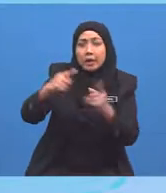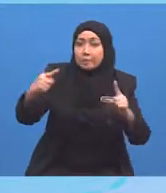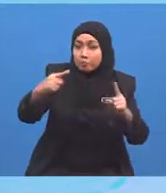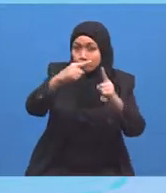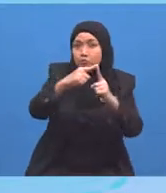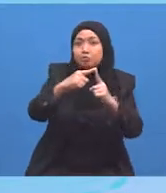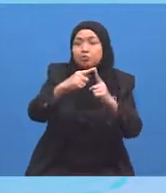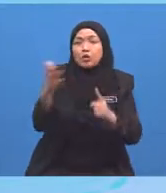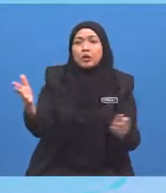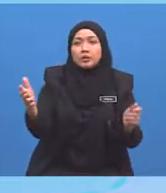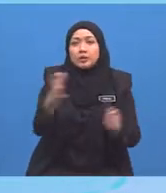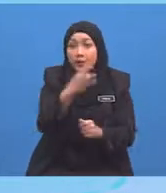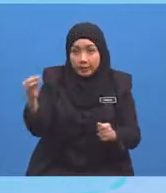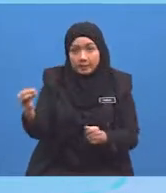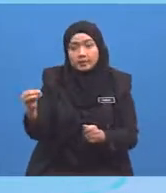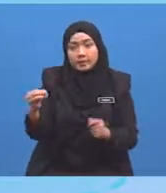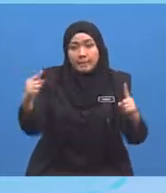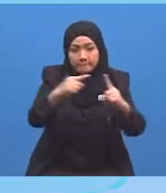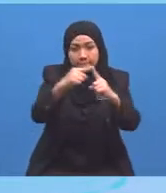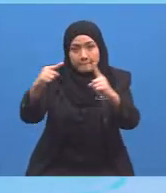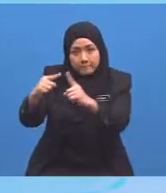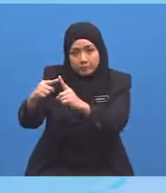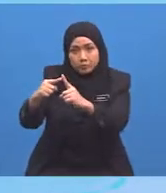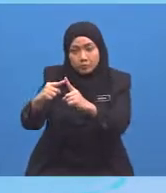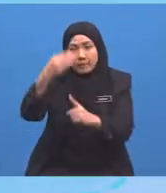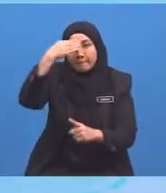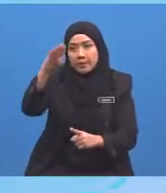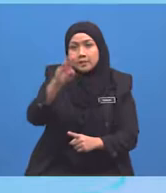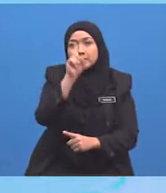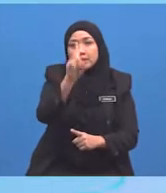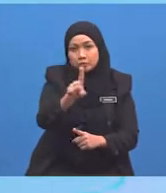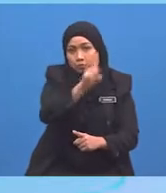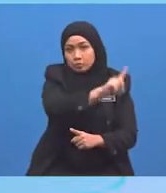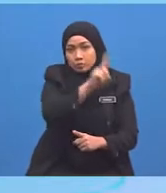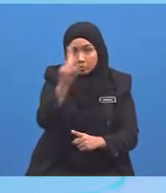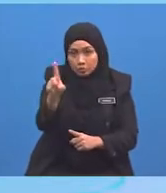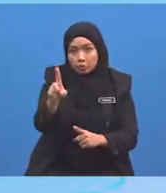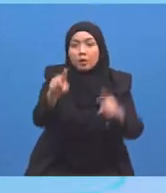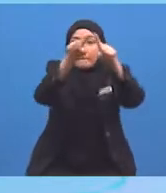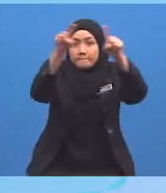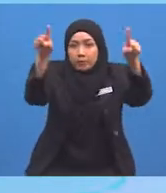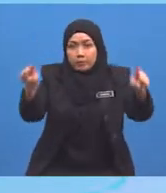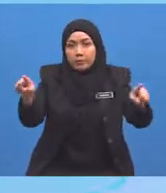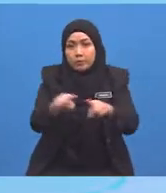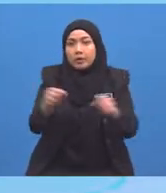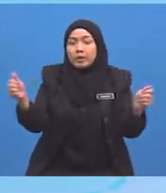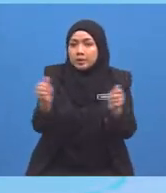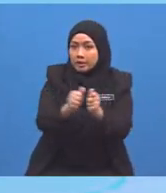nilai bilangan sisi sesuatu poligon. Jom praktis soalan